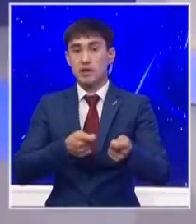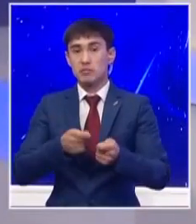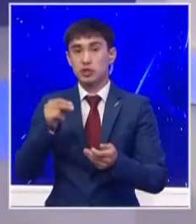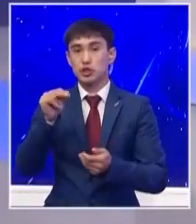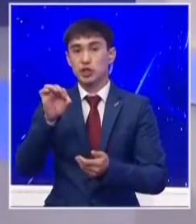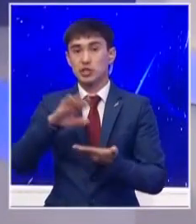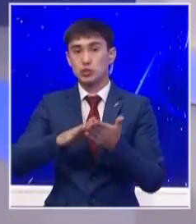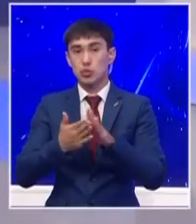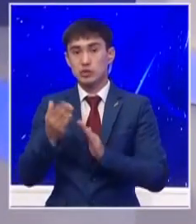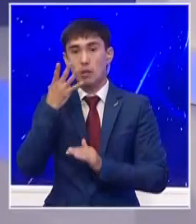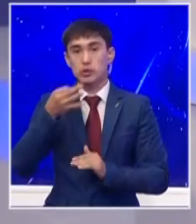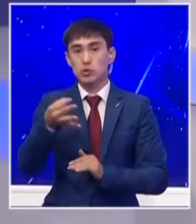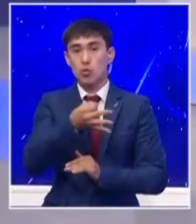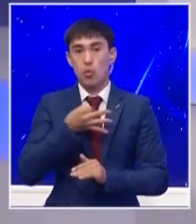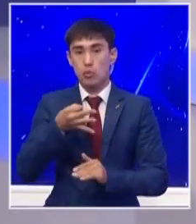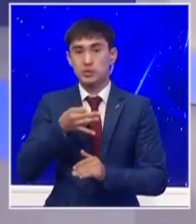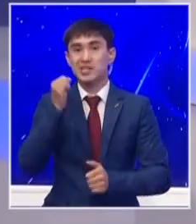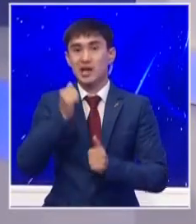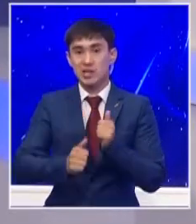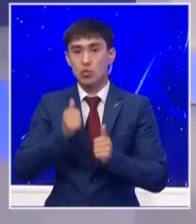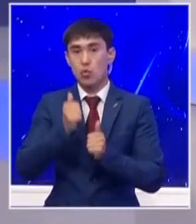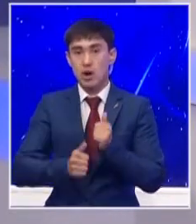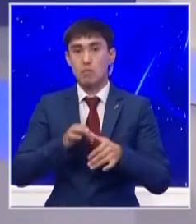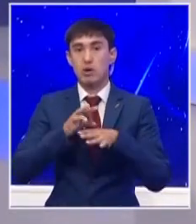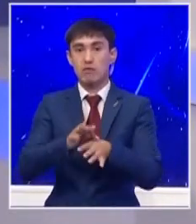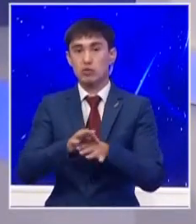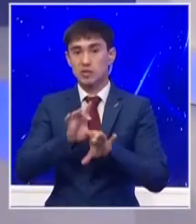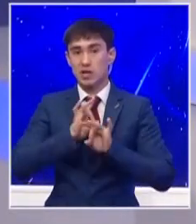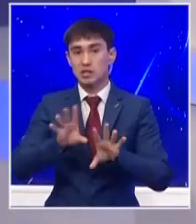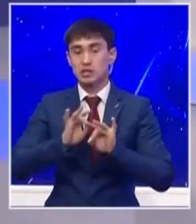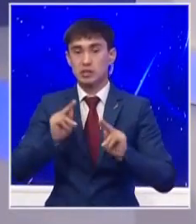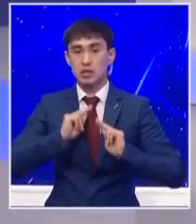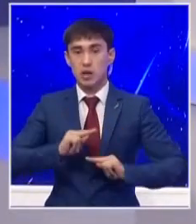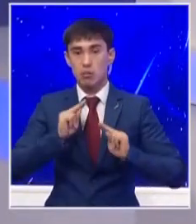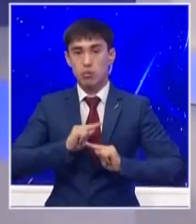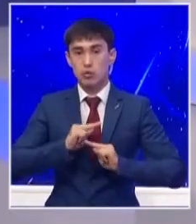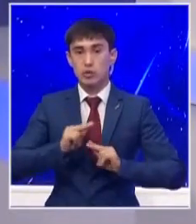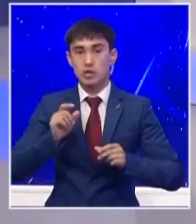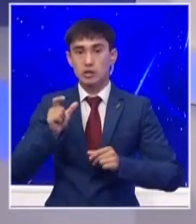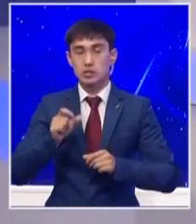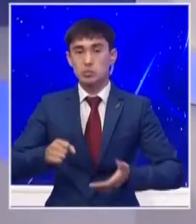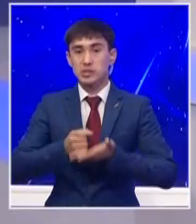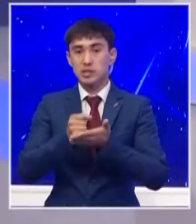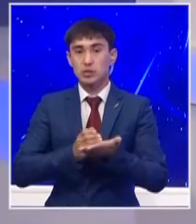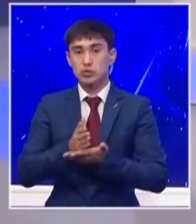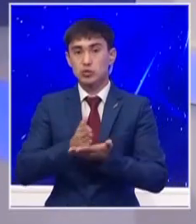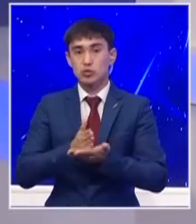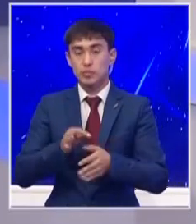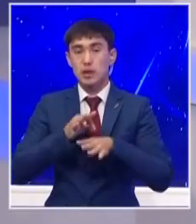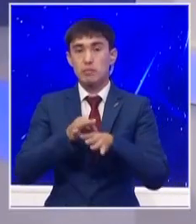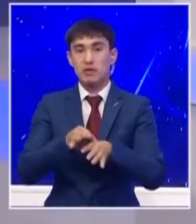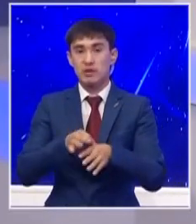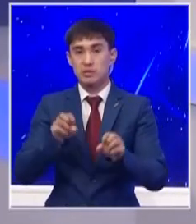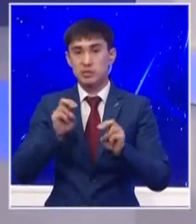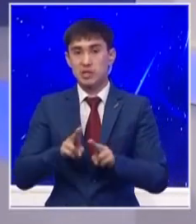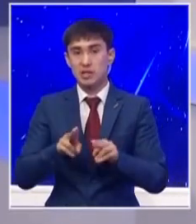Управлением по чрезвычайным ситуациям Алматинской области на регулярной основе проводится разъяснительная работа. Сотрудники спасательных